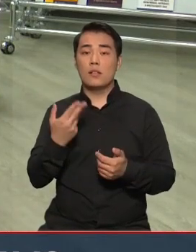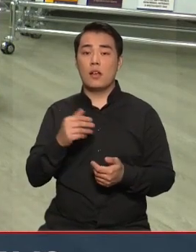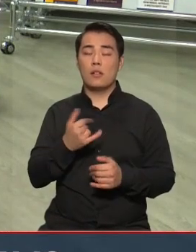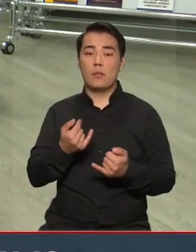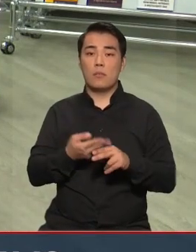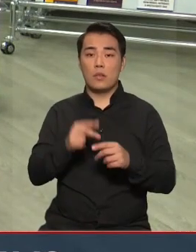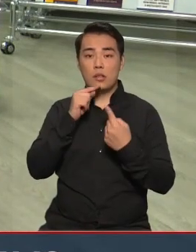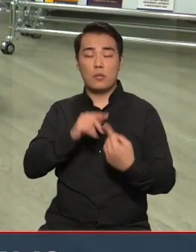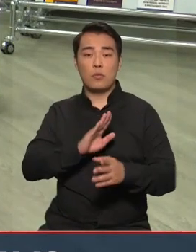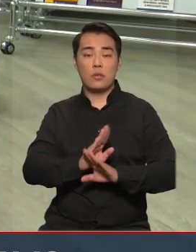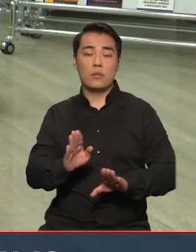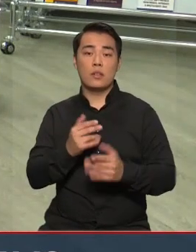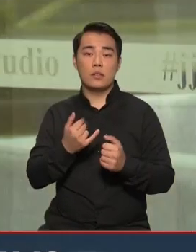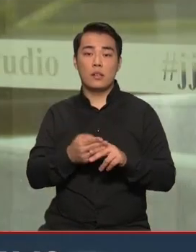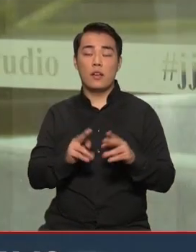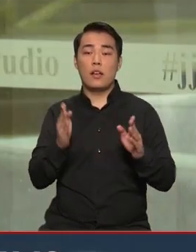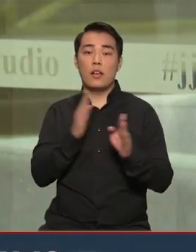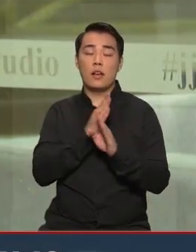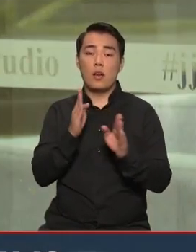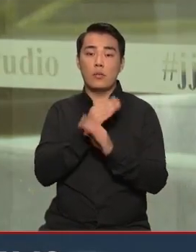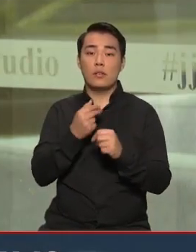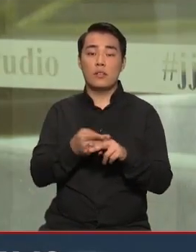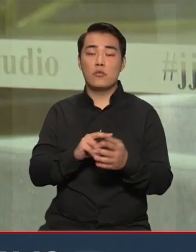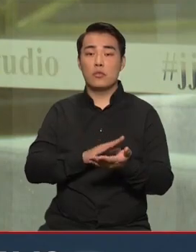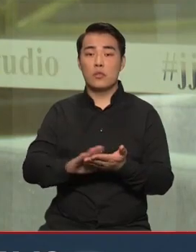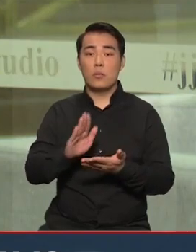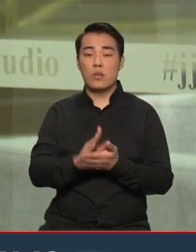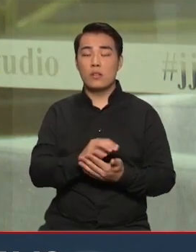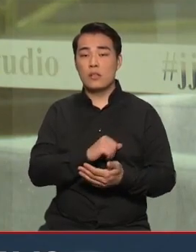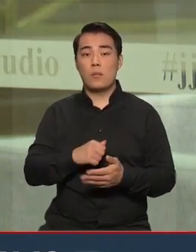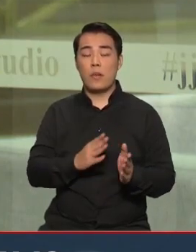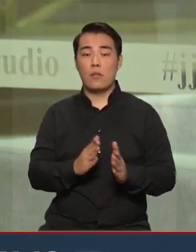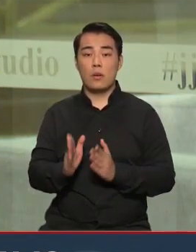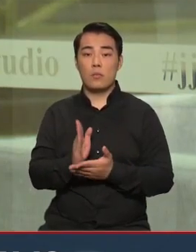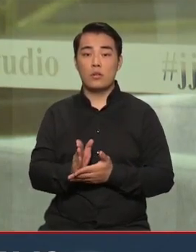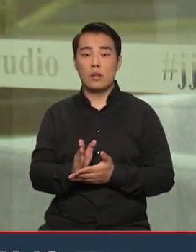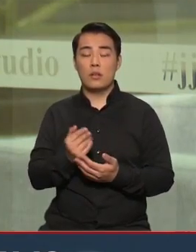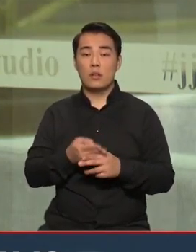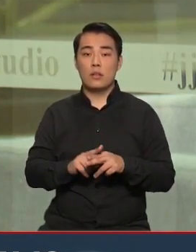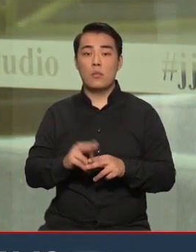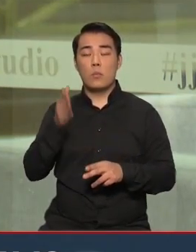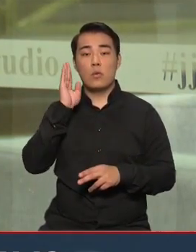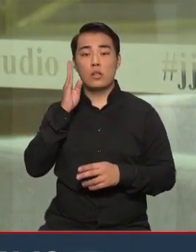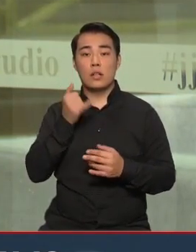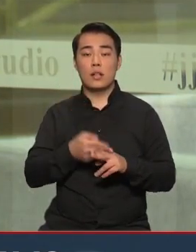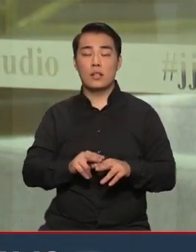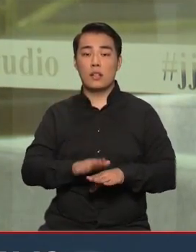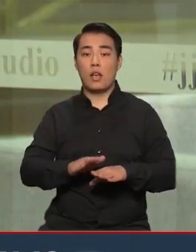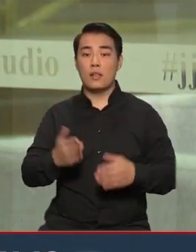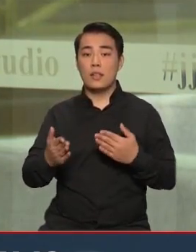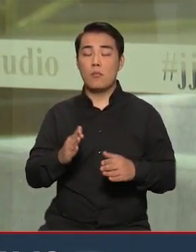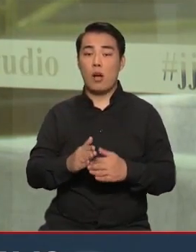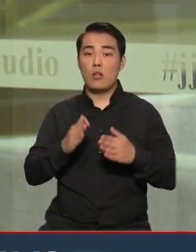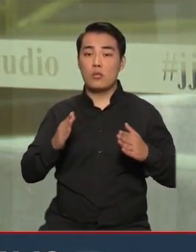ол жақсы ғой. Өйткені енді экологияға орасан выброс бұл жерде ноль. Біздің болашағымыз, балалар, мысалы, үлкен